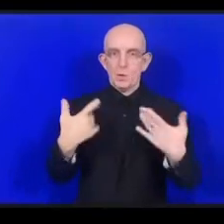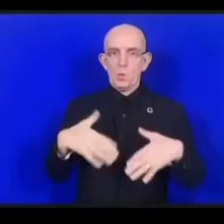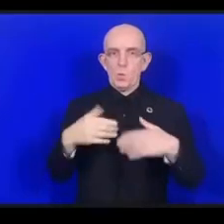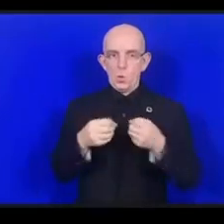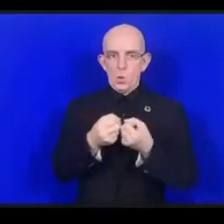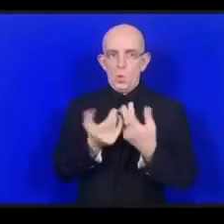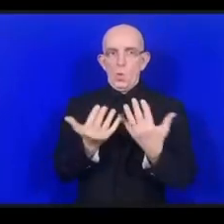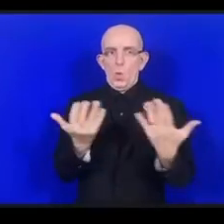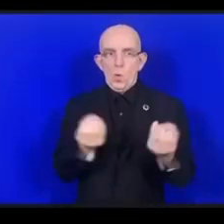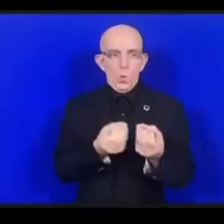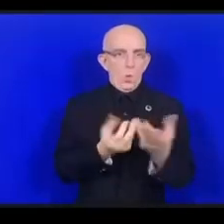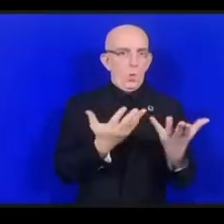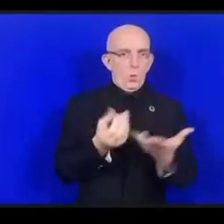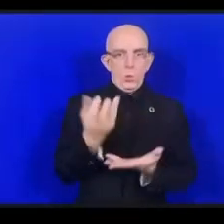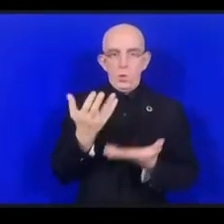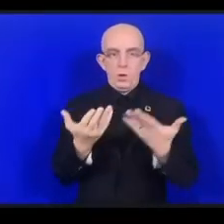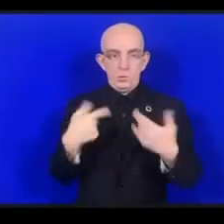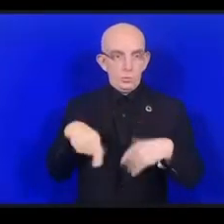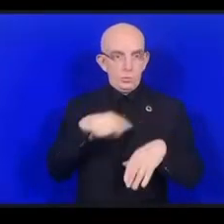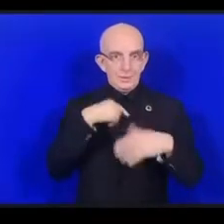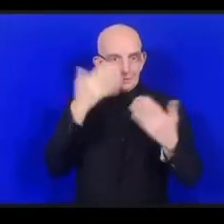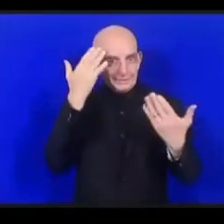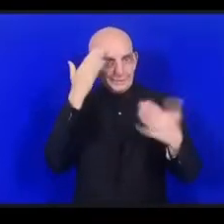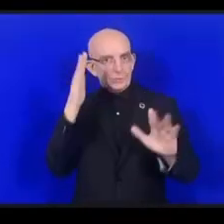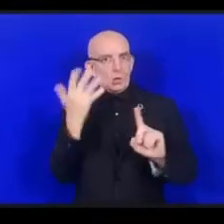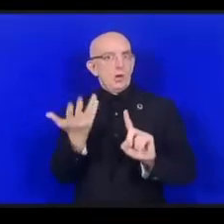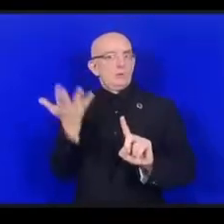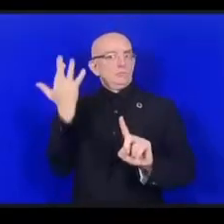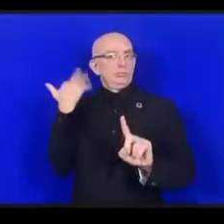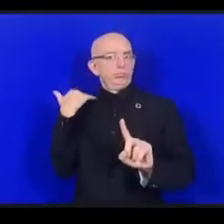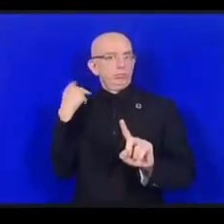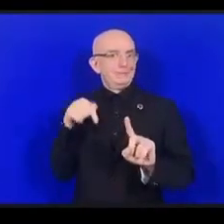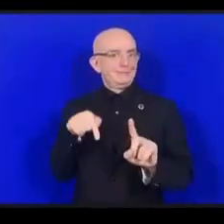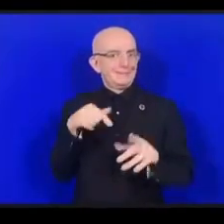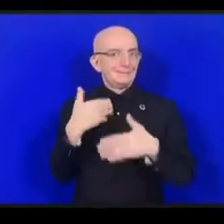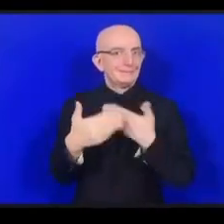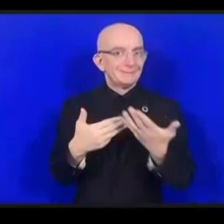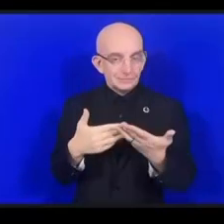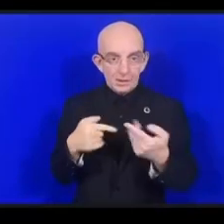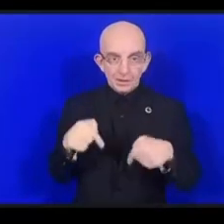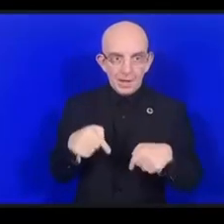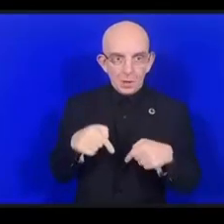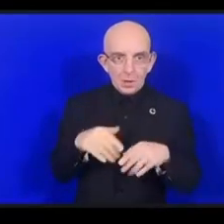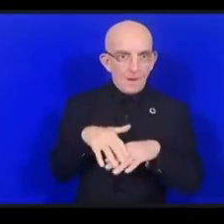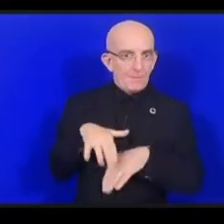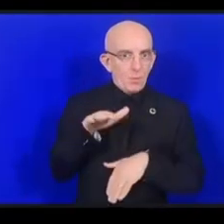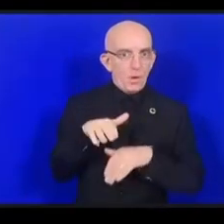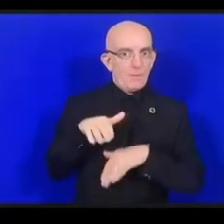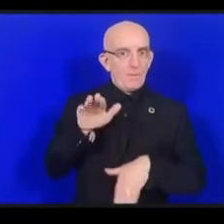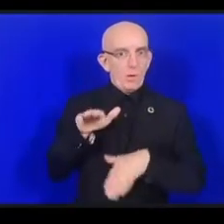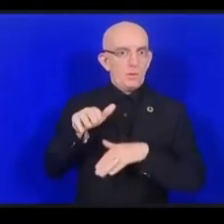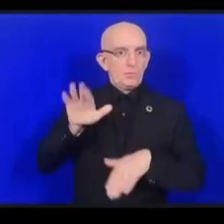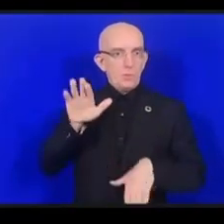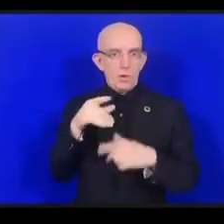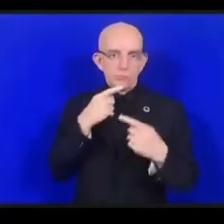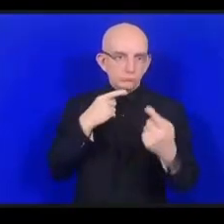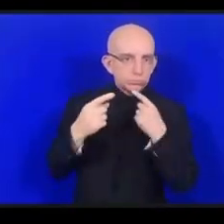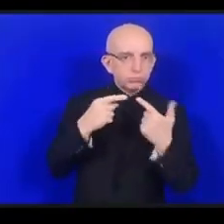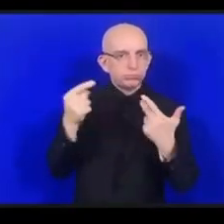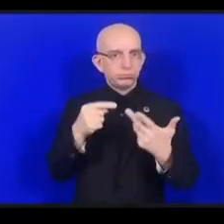当然这后来变成了我们努力的方向。所以呢，我们发现有一点真正重要的是，